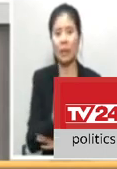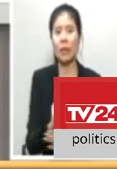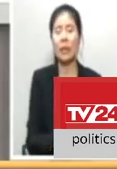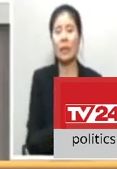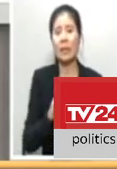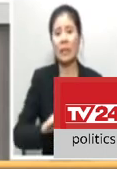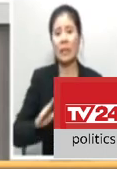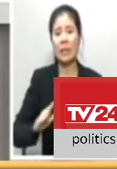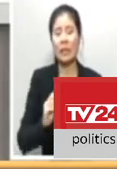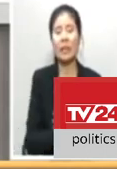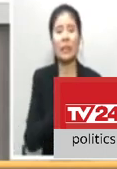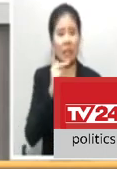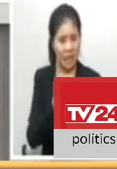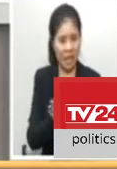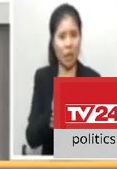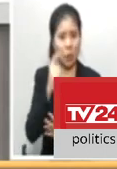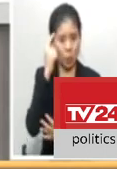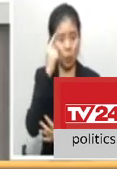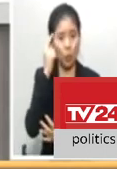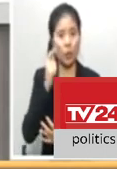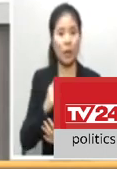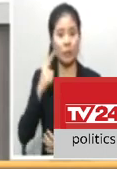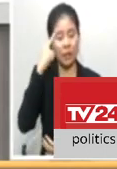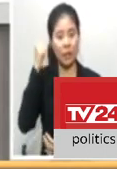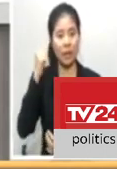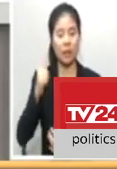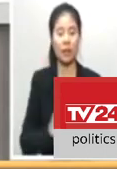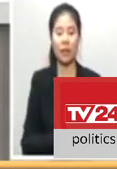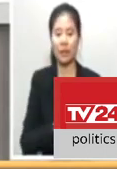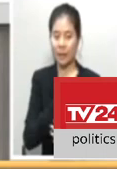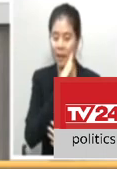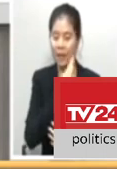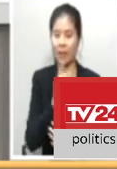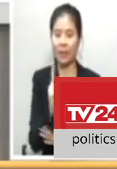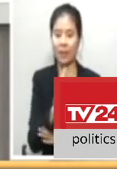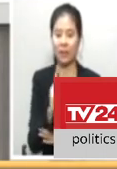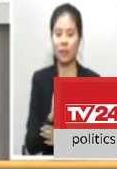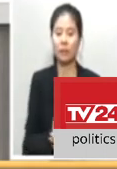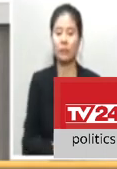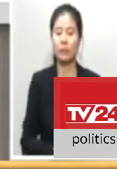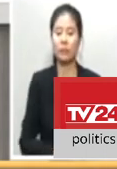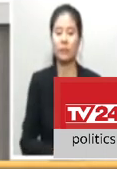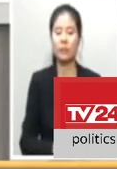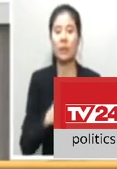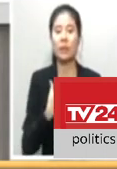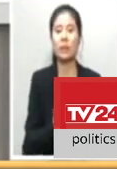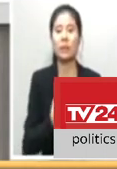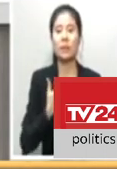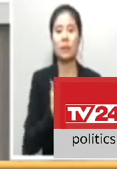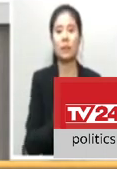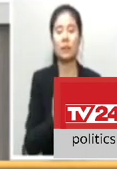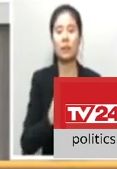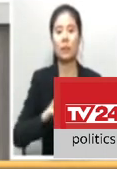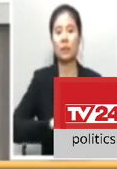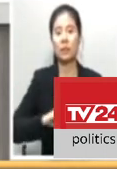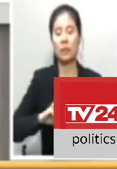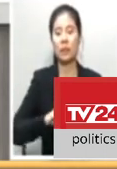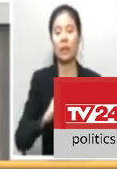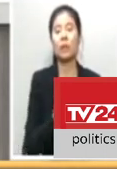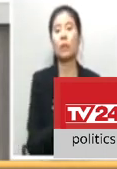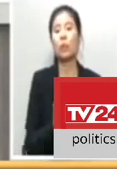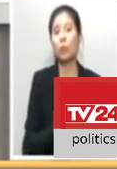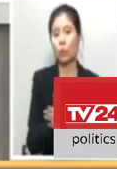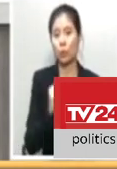นะครับเขารอบรู้ถ้าท่านเนี่ยนะครับจัดงบประมาณให้มันถูกต้องเนี่